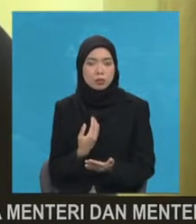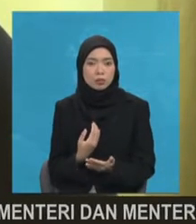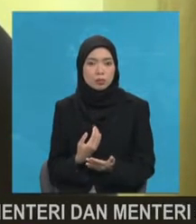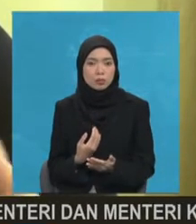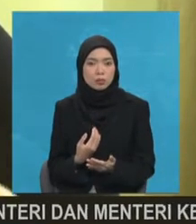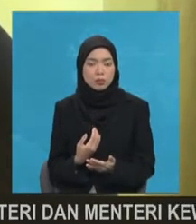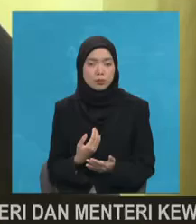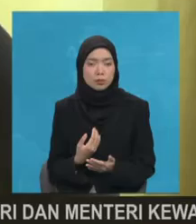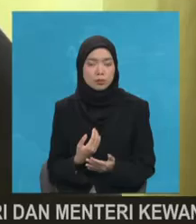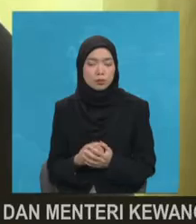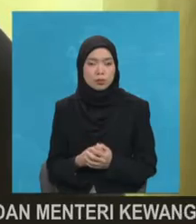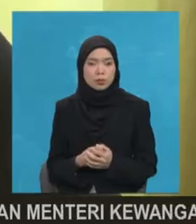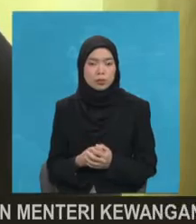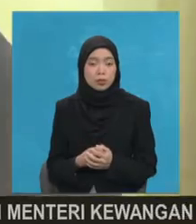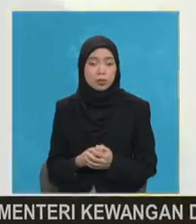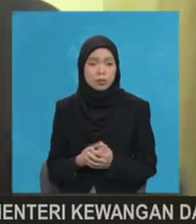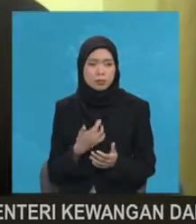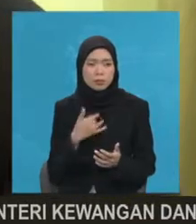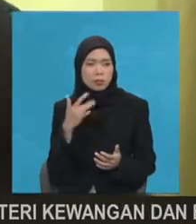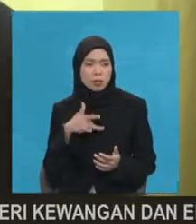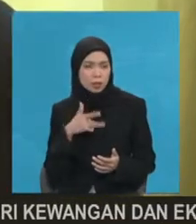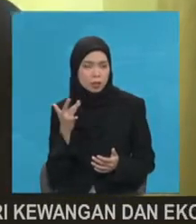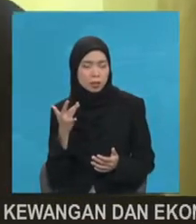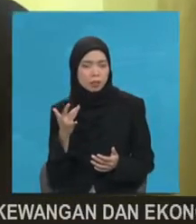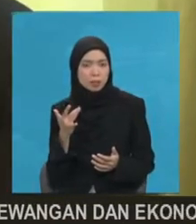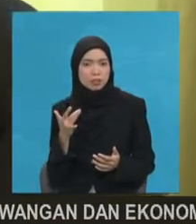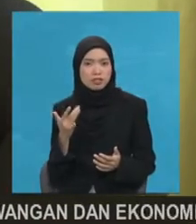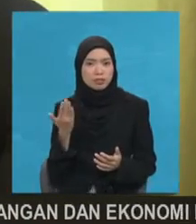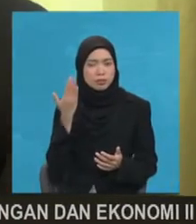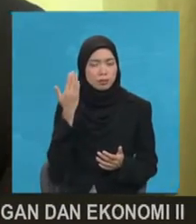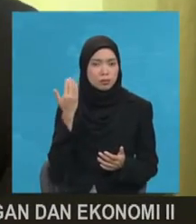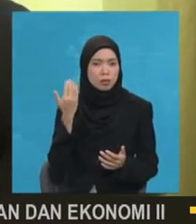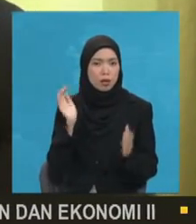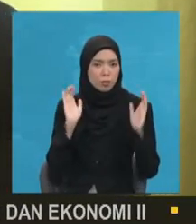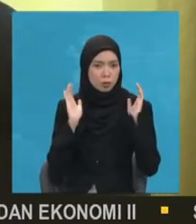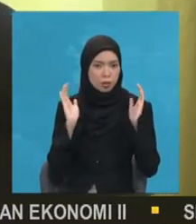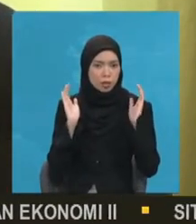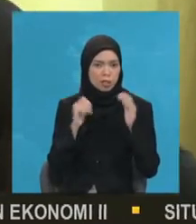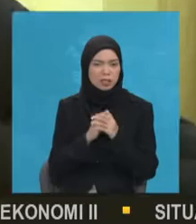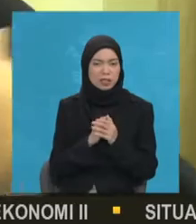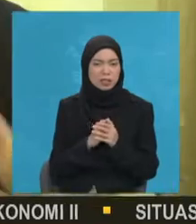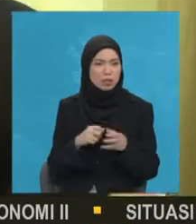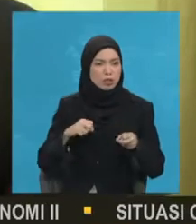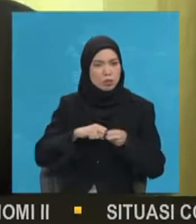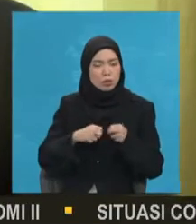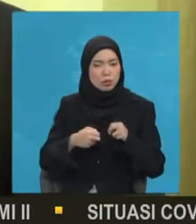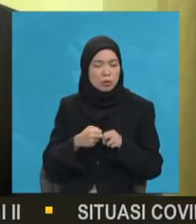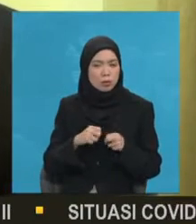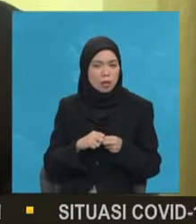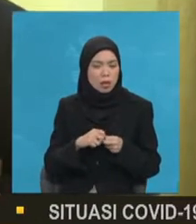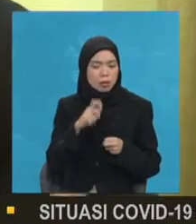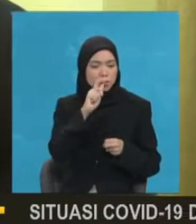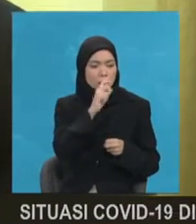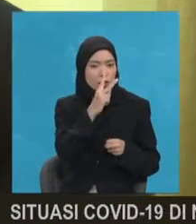AMP White the website is luka lain guna Yani payah Cut huruf Edition